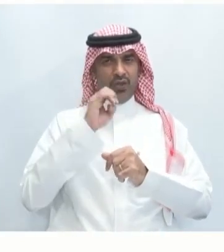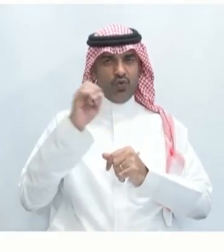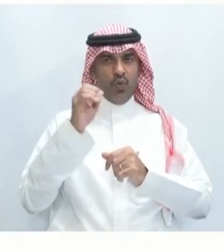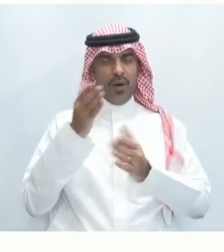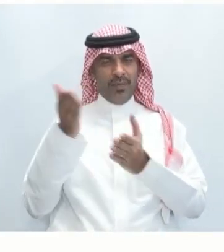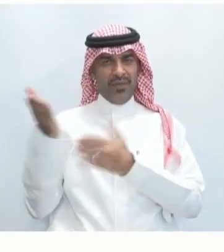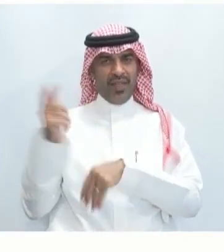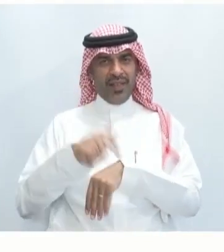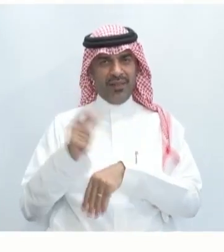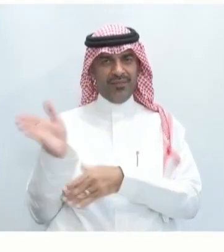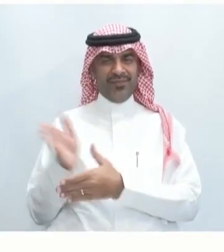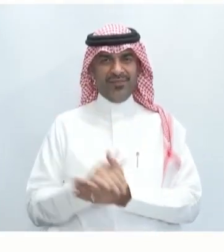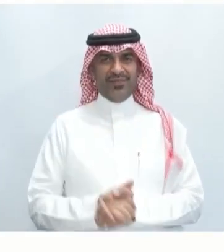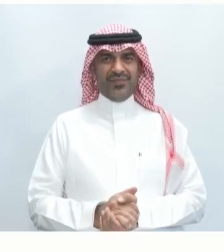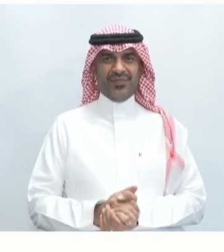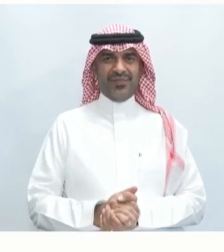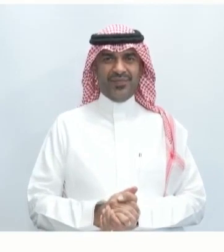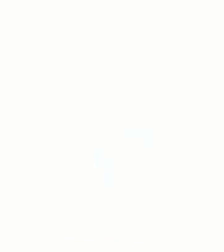اوجدوا الاجابه